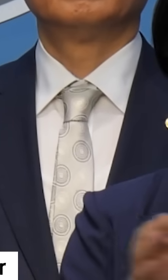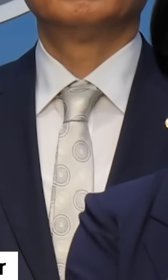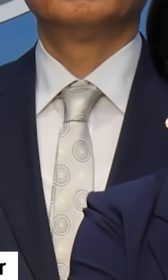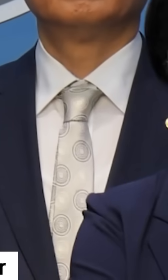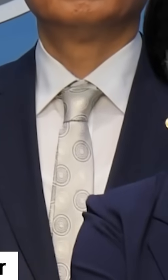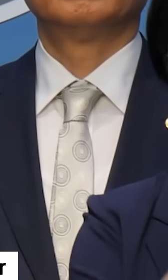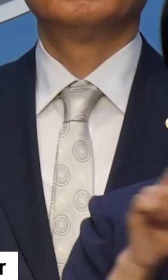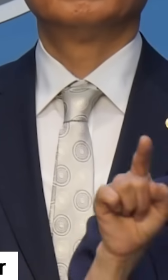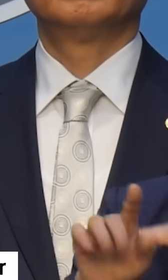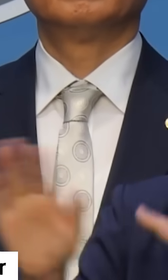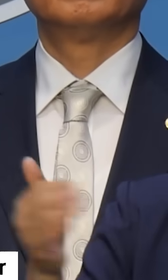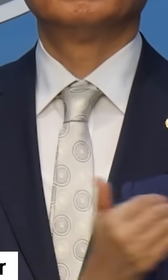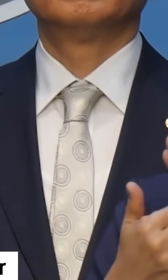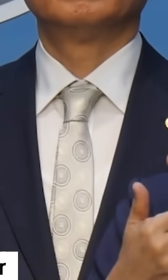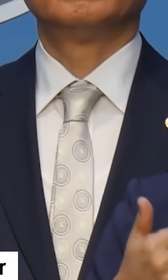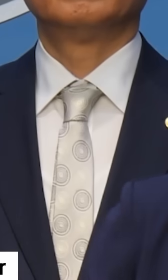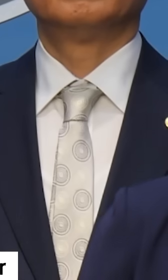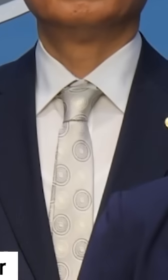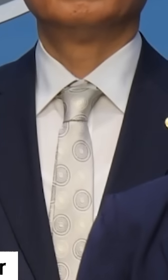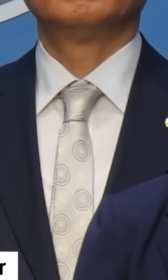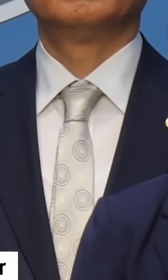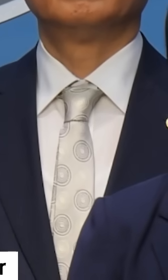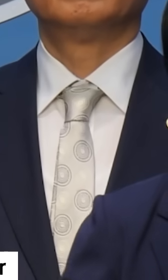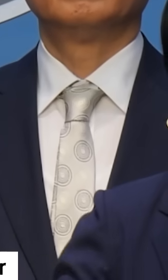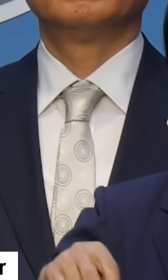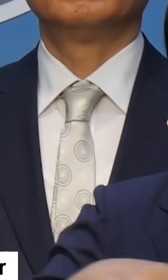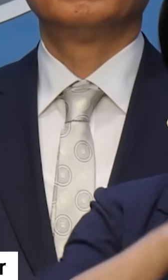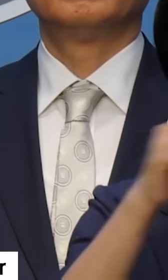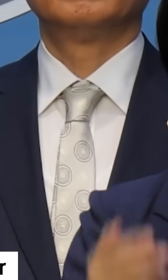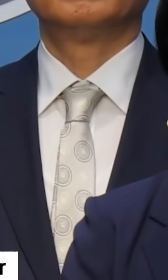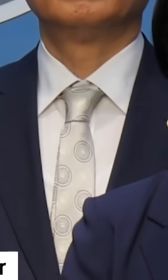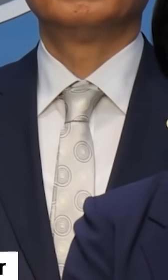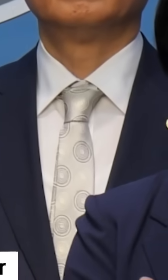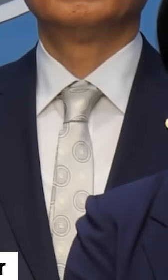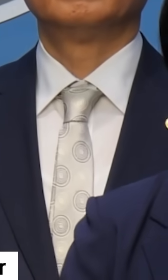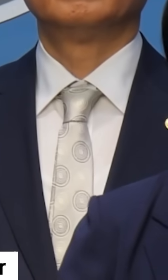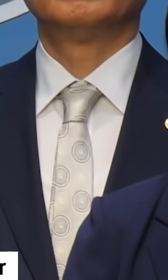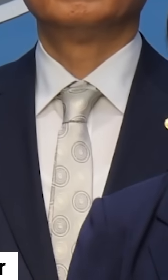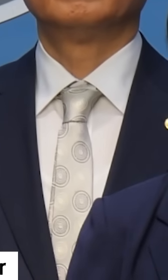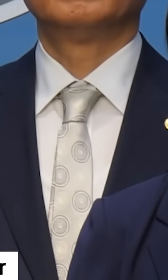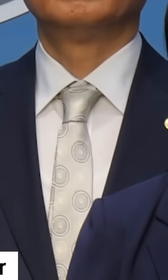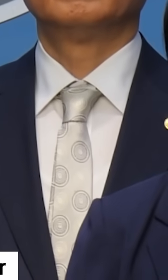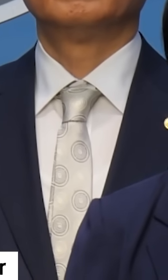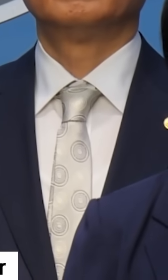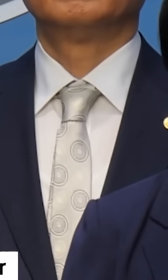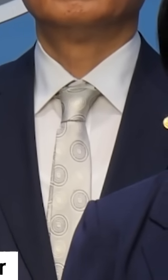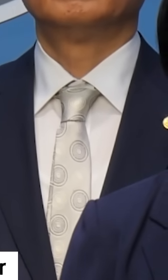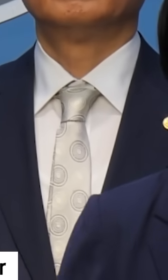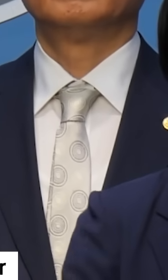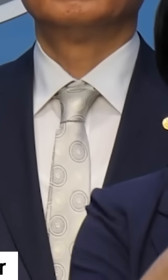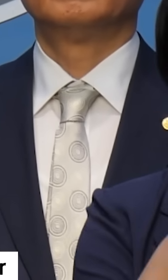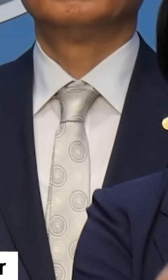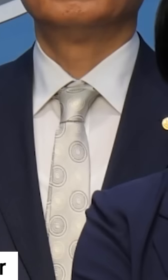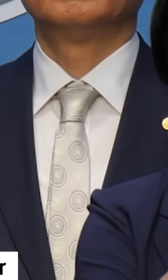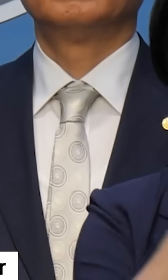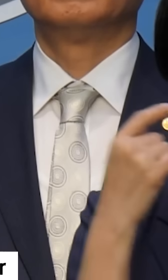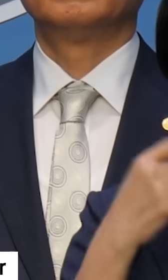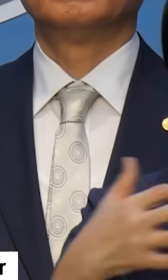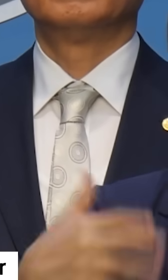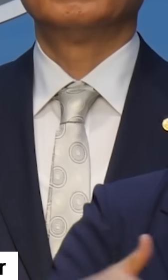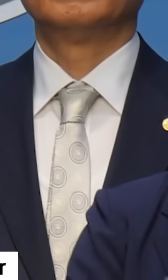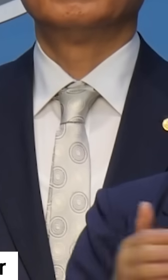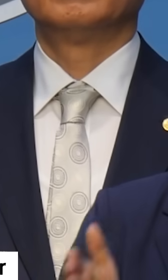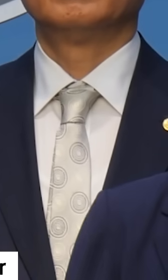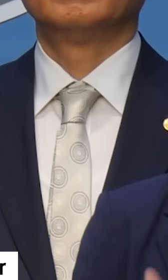외면하는 이런 참담한 현실이, 상황이 벌어지고 있는 것입니다. 우리는 이미 검증되지 않은